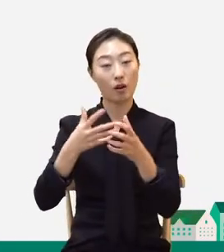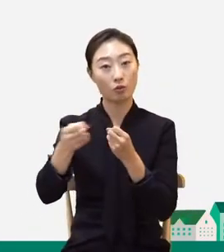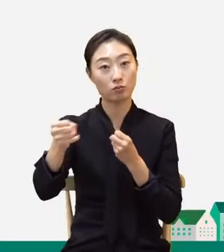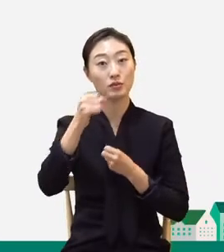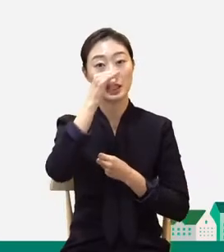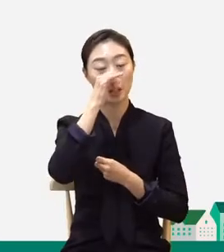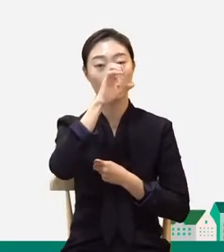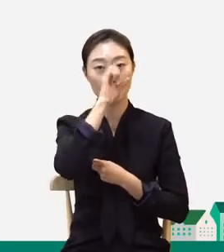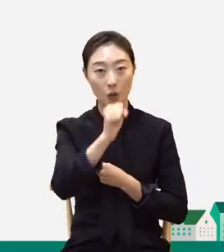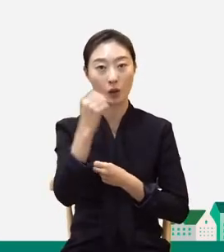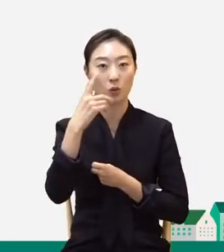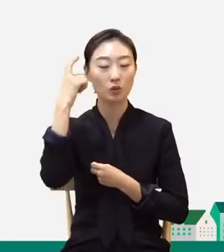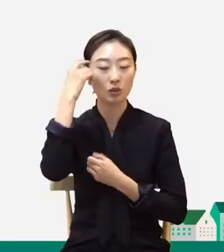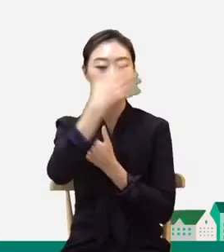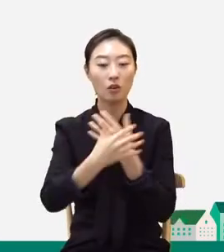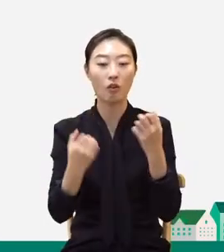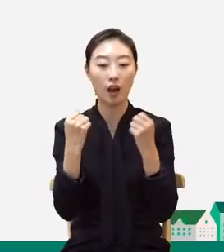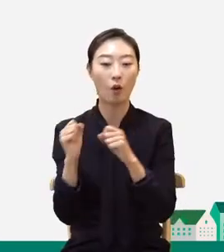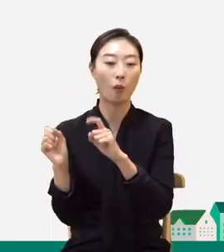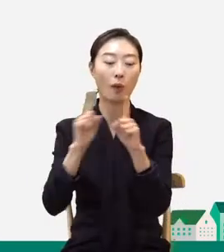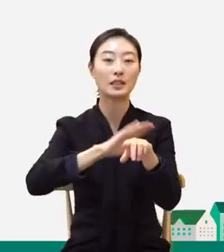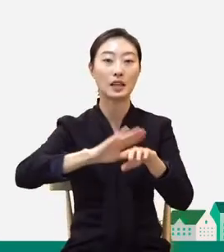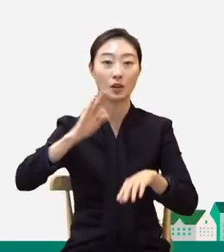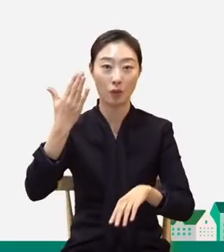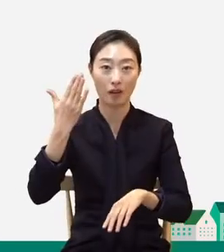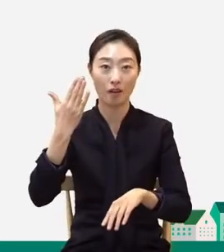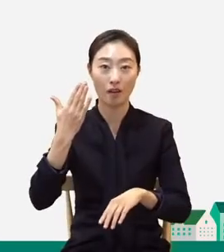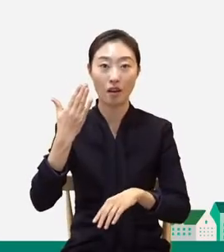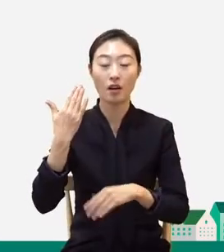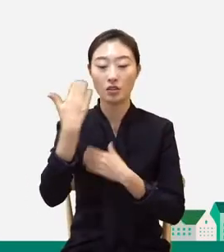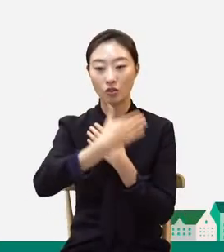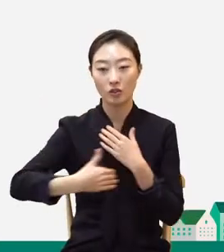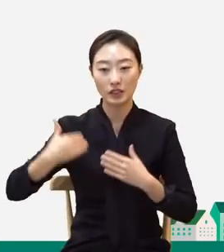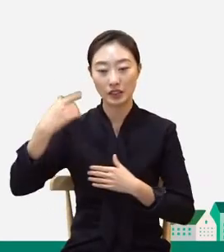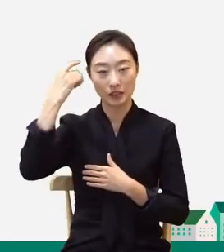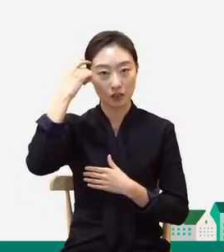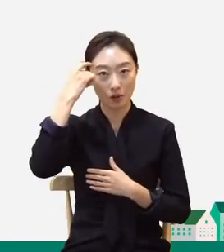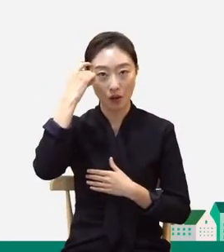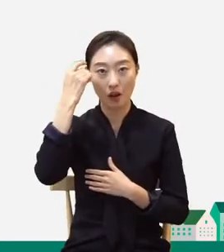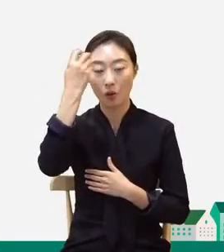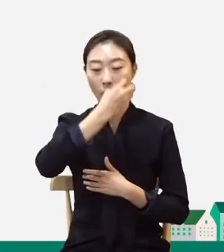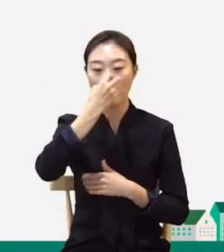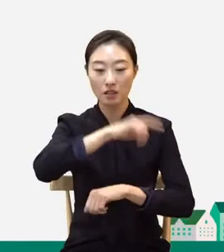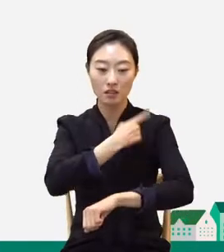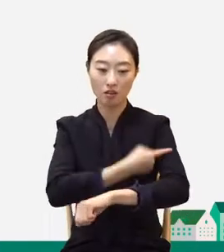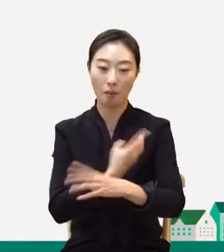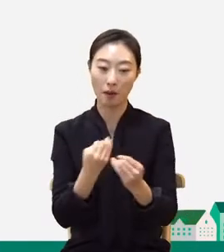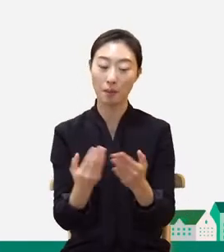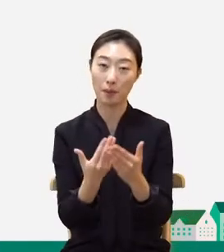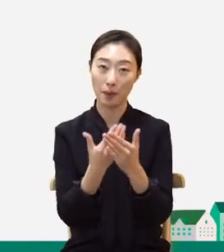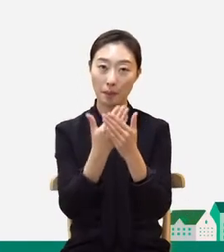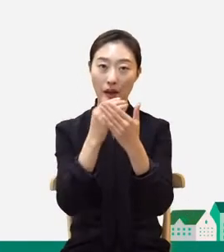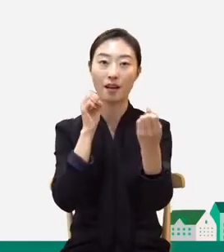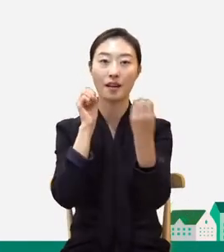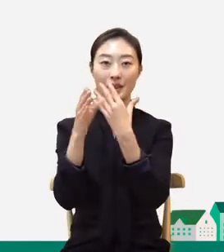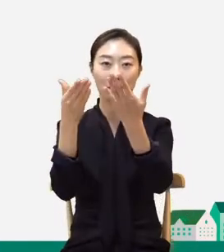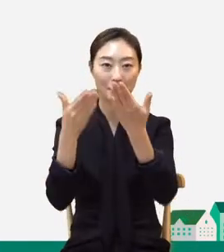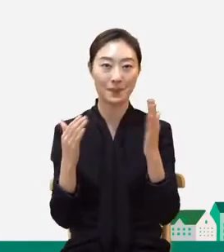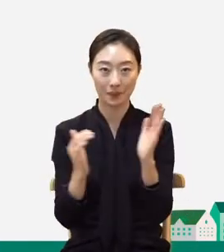그리고 정신건강이 좋아졌다, 정신건강 증상 관리 능력이 좋아졌다, 이런 응답들을